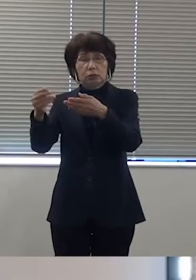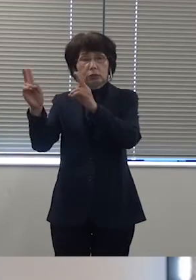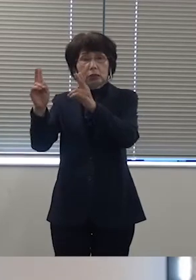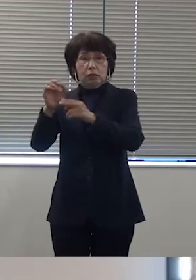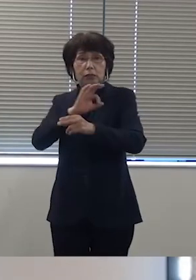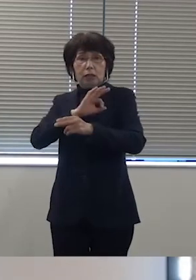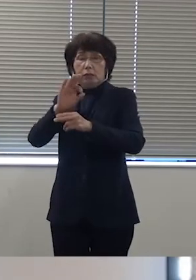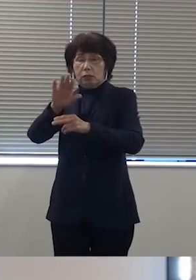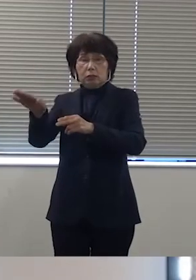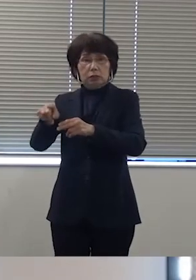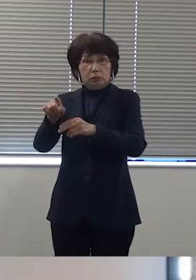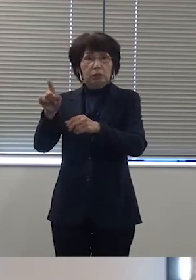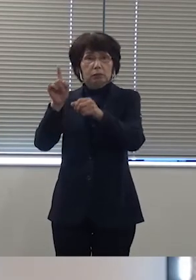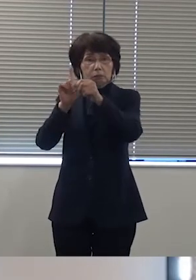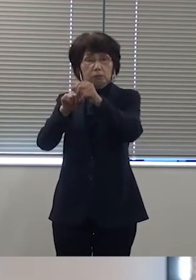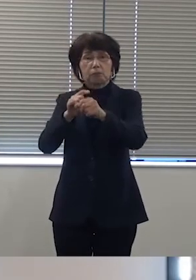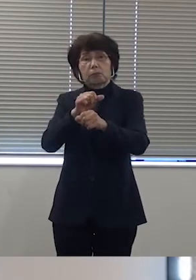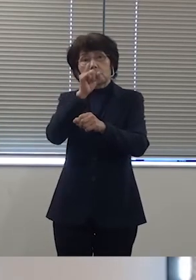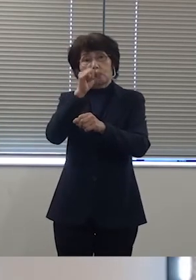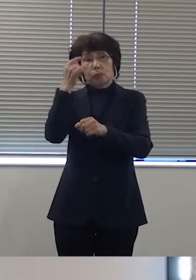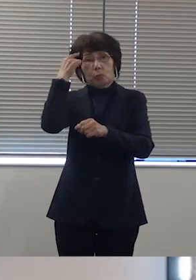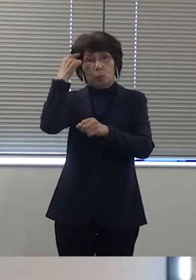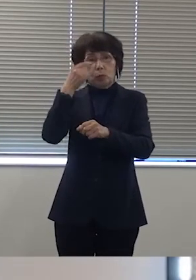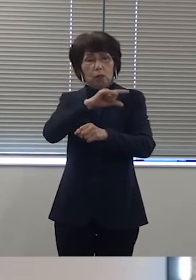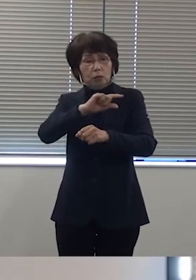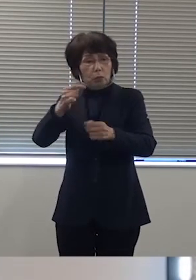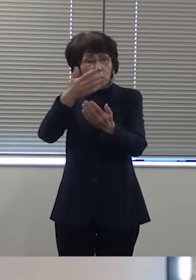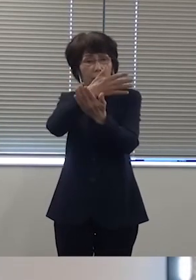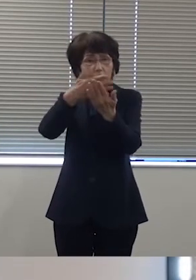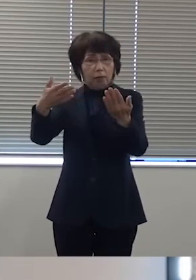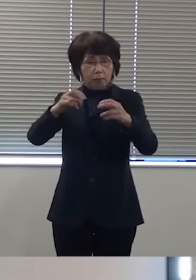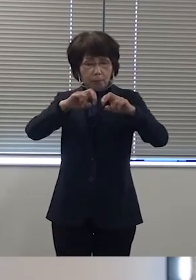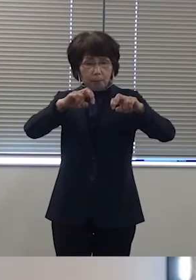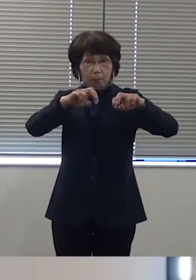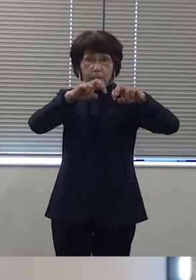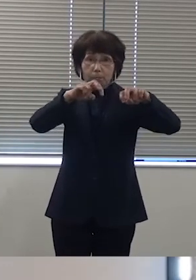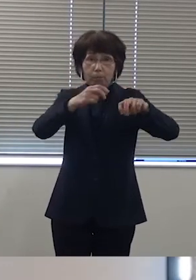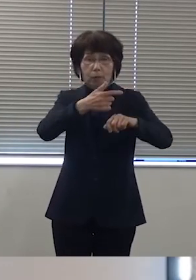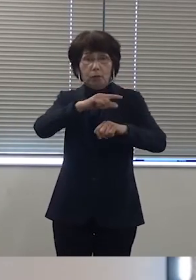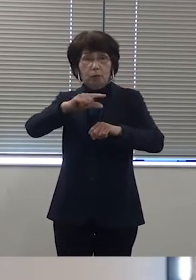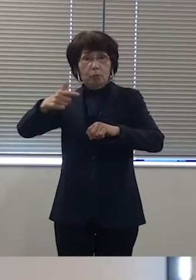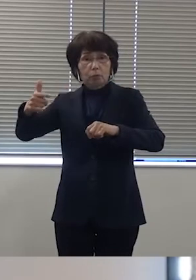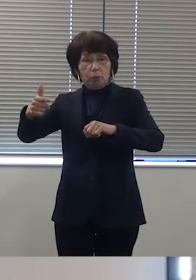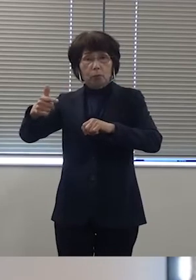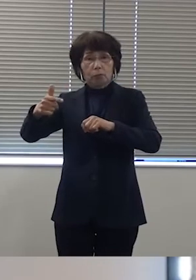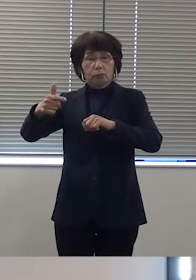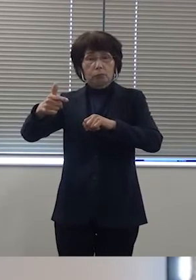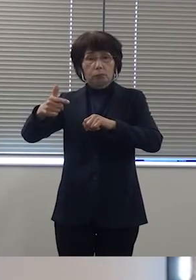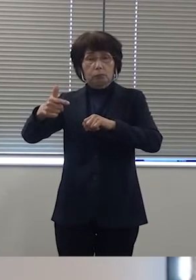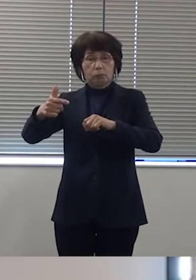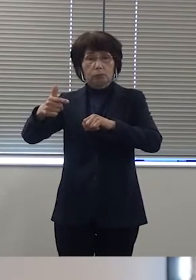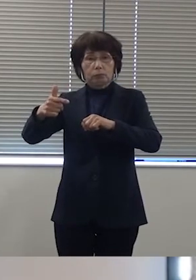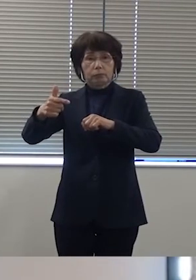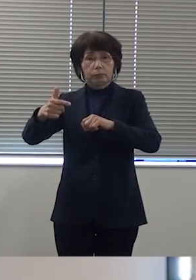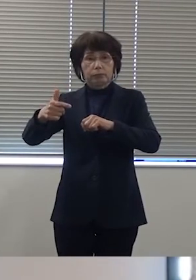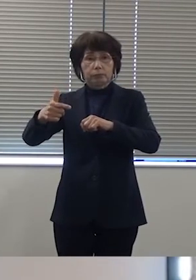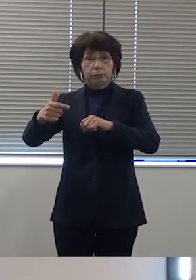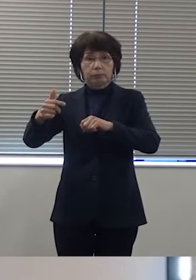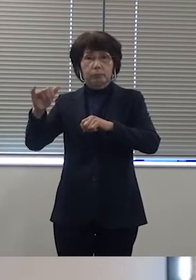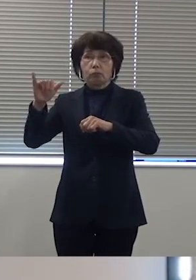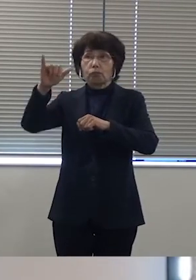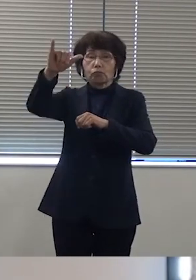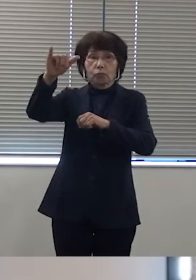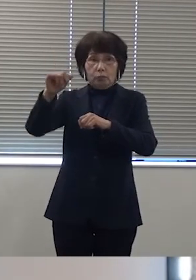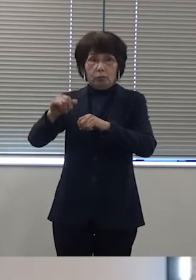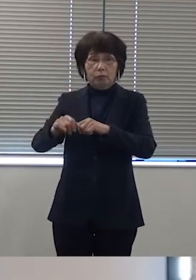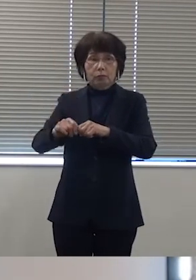上げたですね、JAL から来ていただいているその輸血マネージャーの方でですね、いろいろと知恵を絞って、やっていただいた上